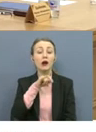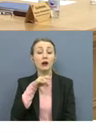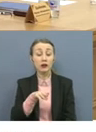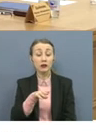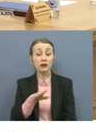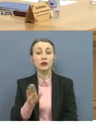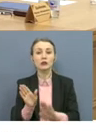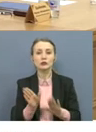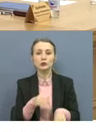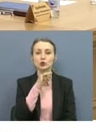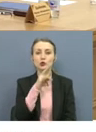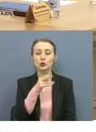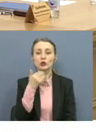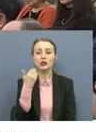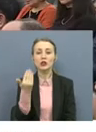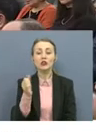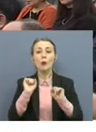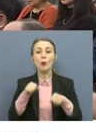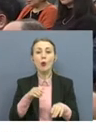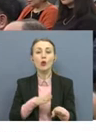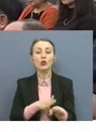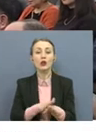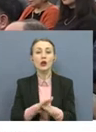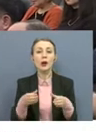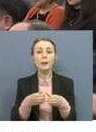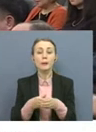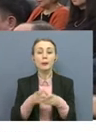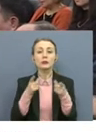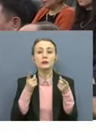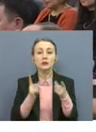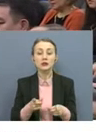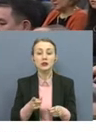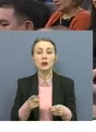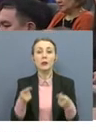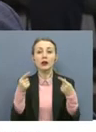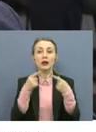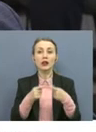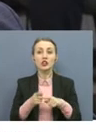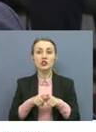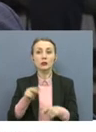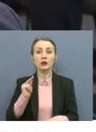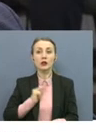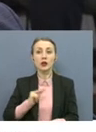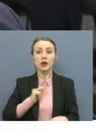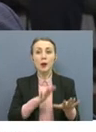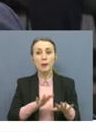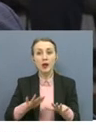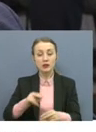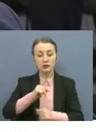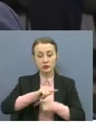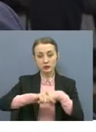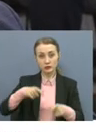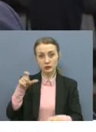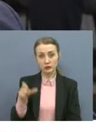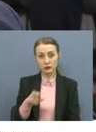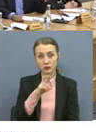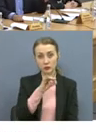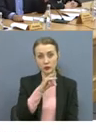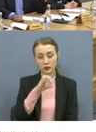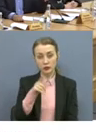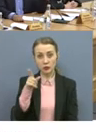орнына партия мүшелері бір ауыздан жергілікті кәсіпкер Борис Мельниковты лайықты деп таныды. Борис Мельников 1978